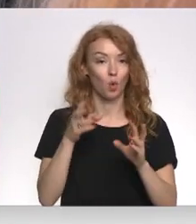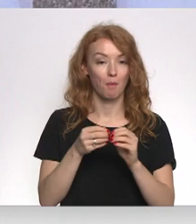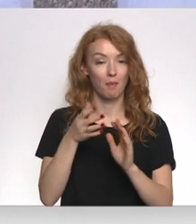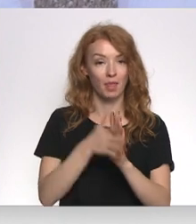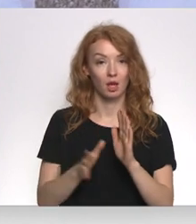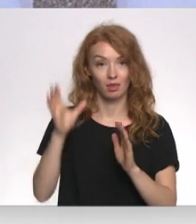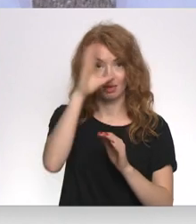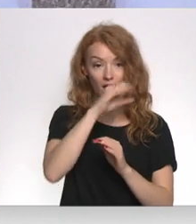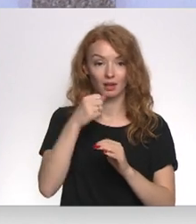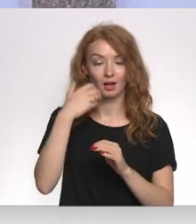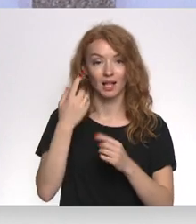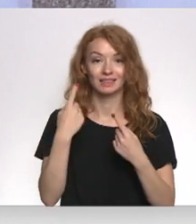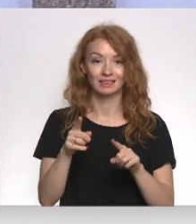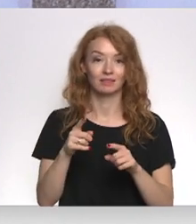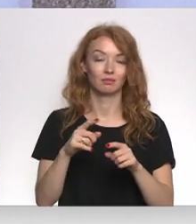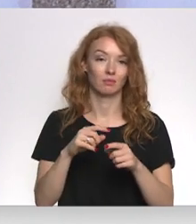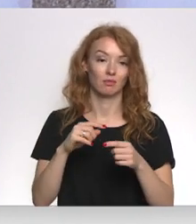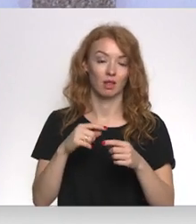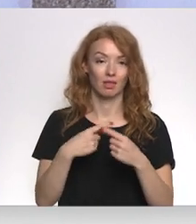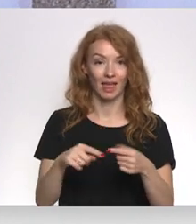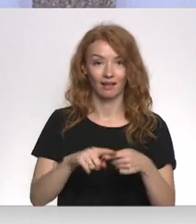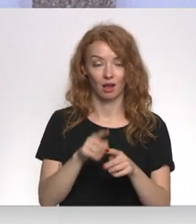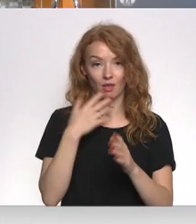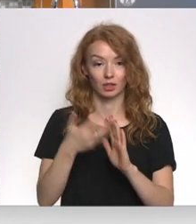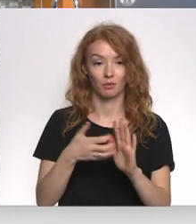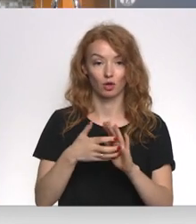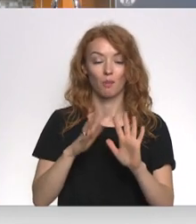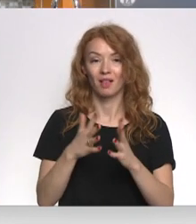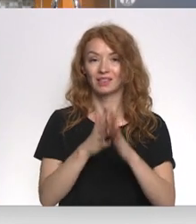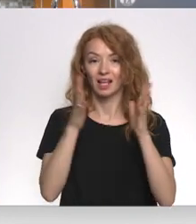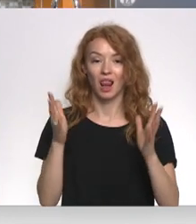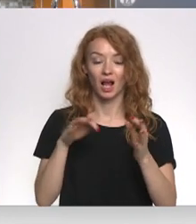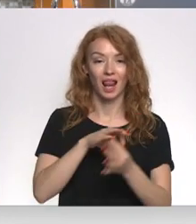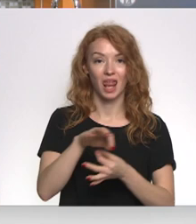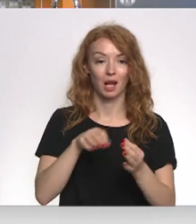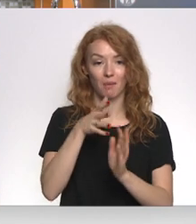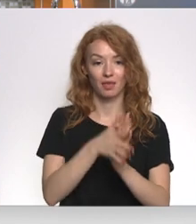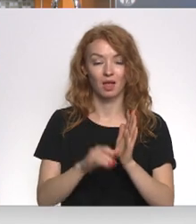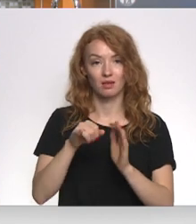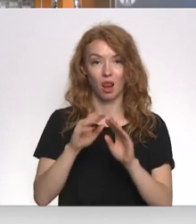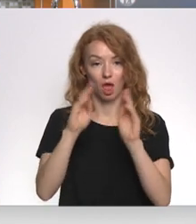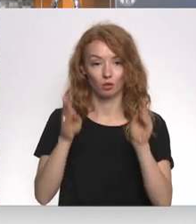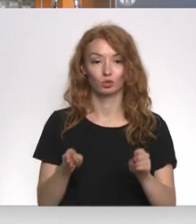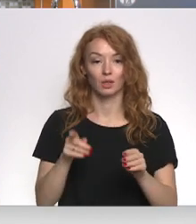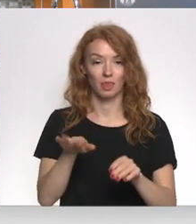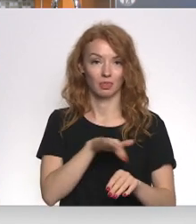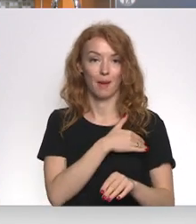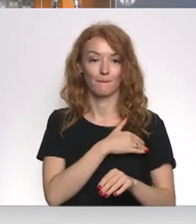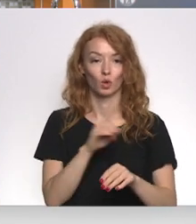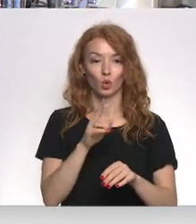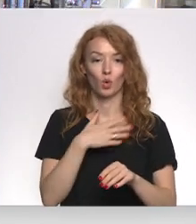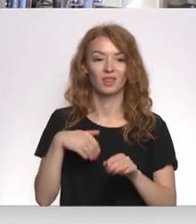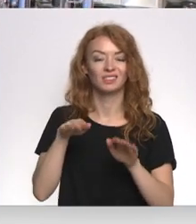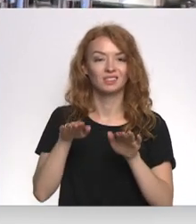naktī, kad cits ierīces netiek izmantots, bet bez šaubām. Lielākais liekais patēriņš rodas, ja leduskapja temperatūra ir pārāk